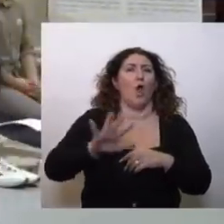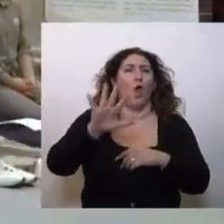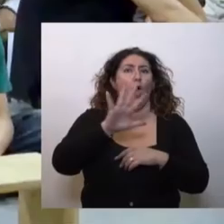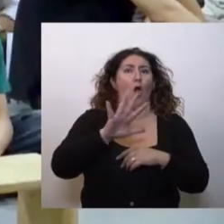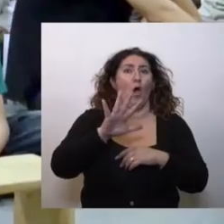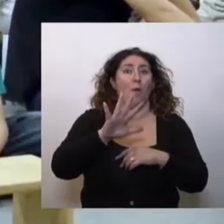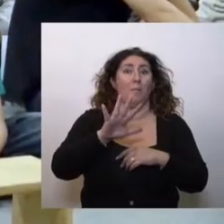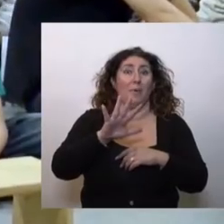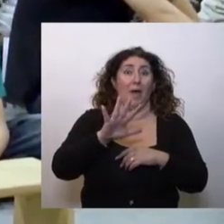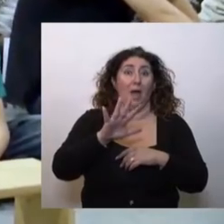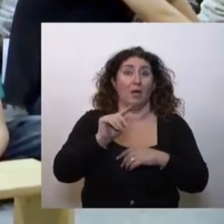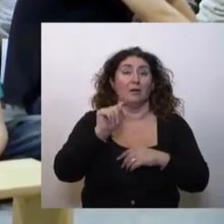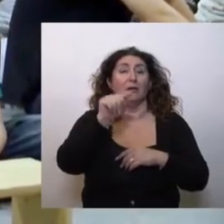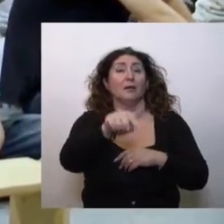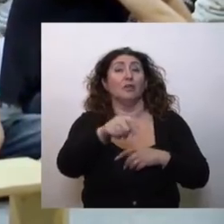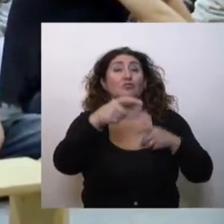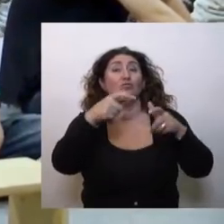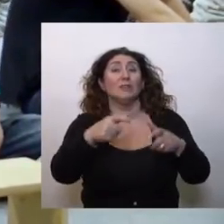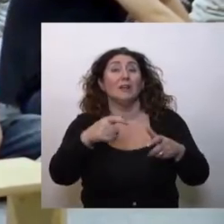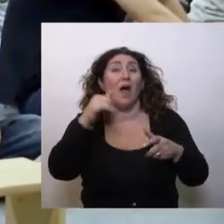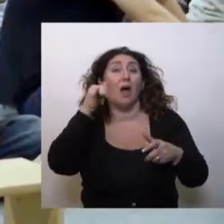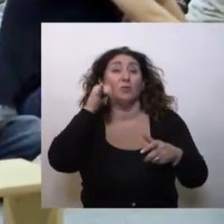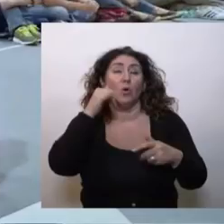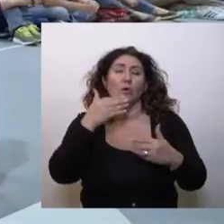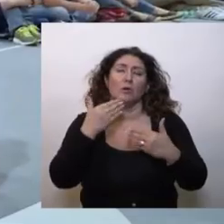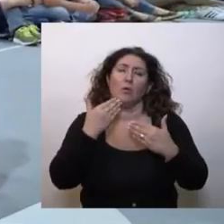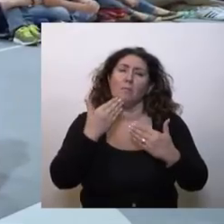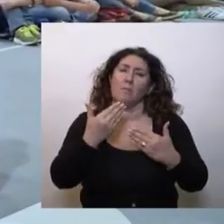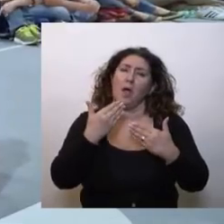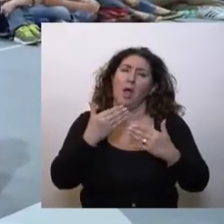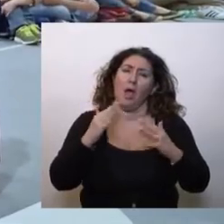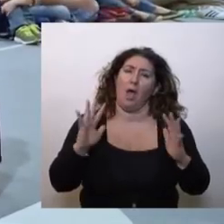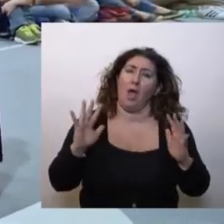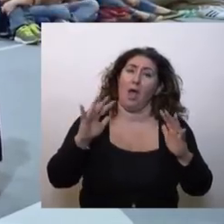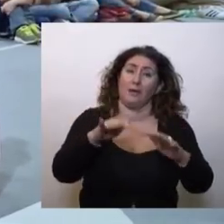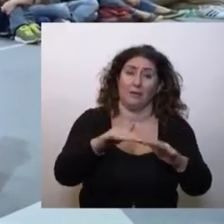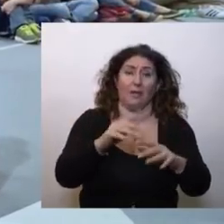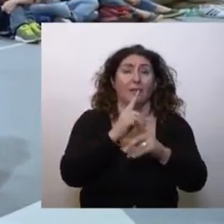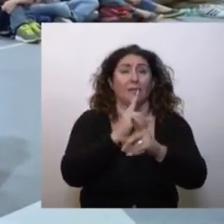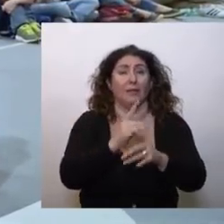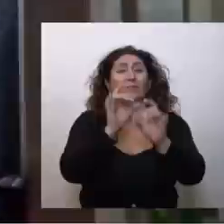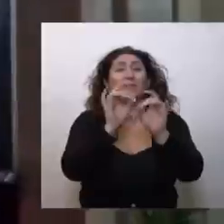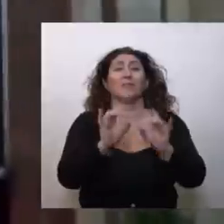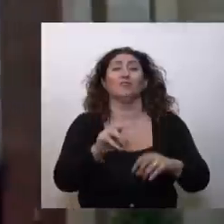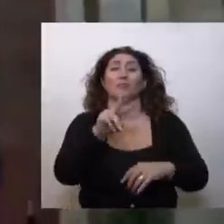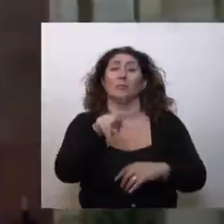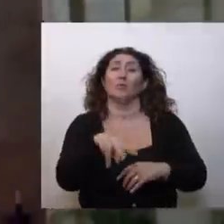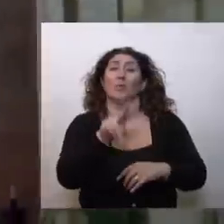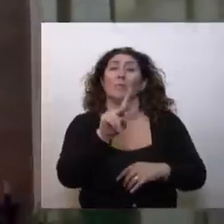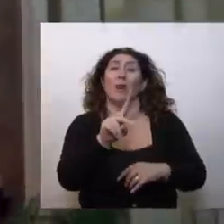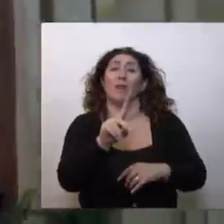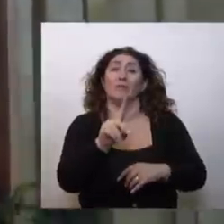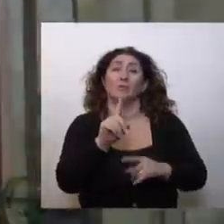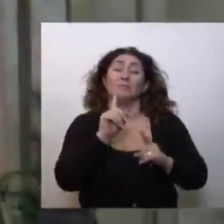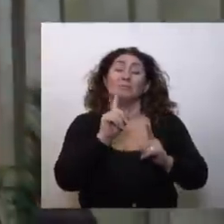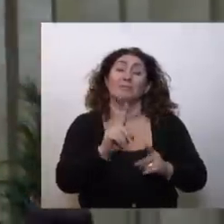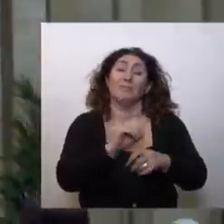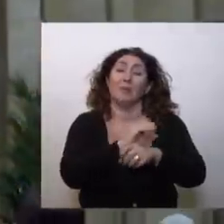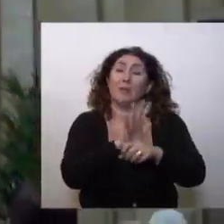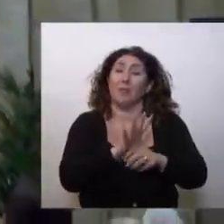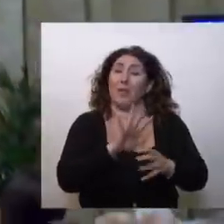bella città di Torino, alla fine di quest'anno, a seconda dell'evoluzione